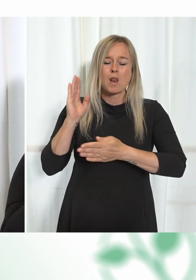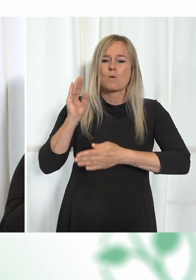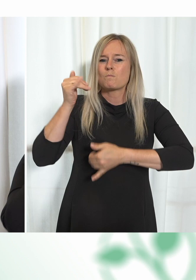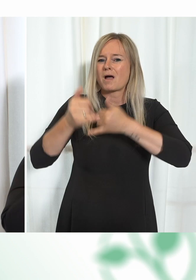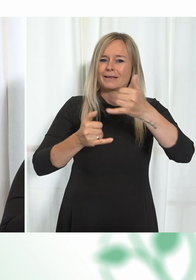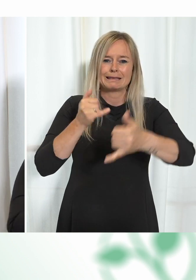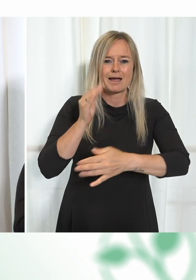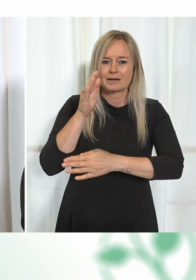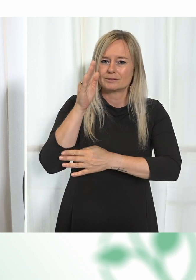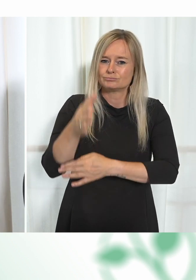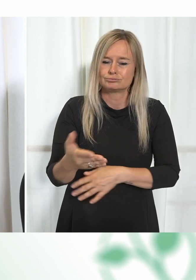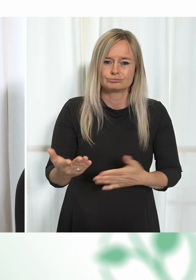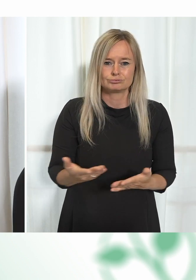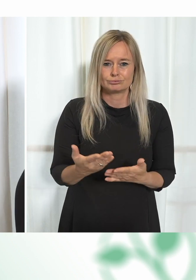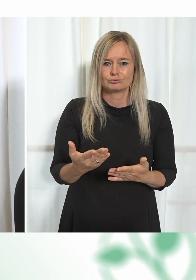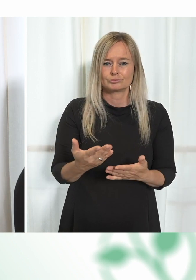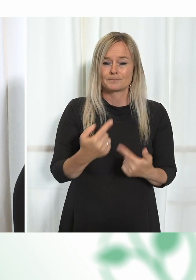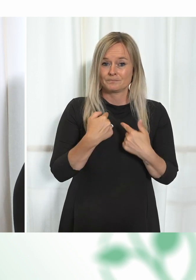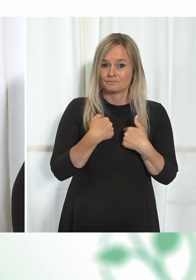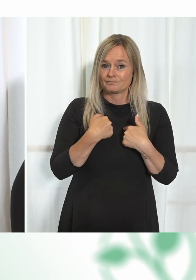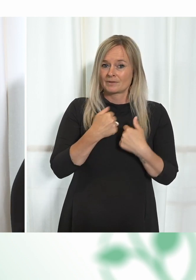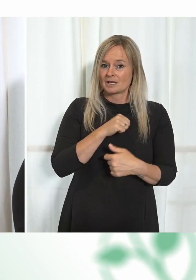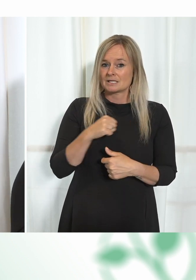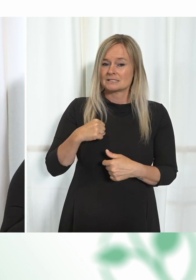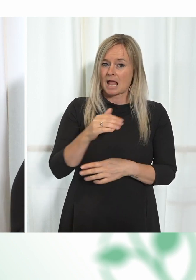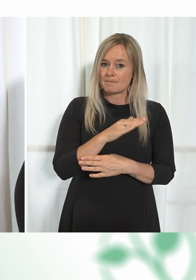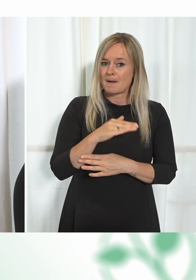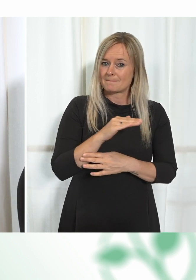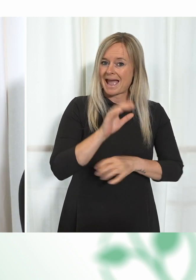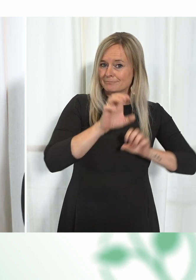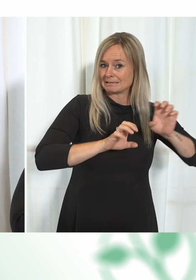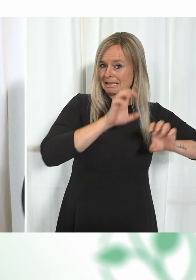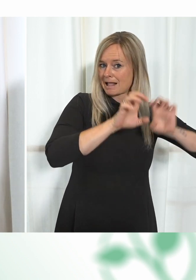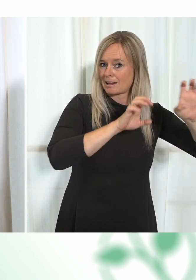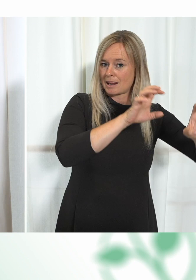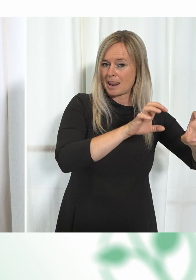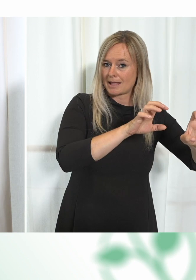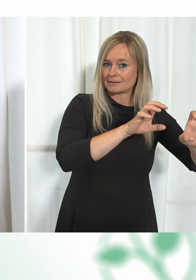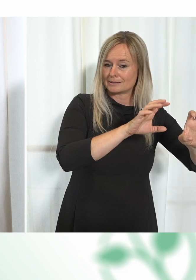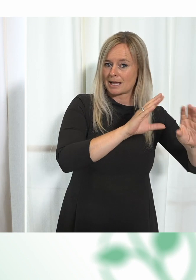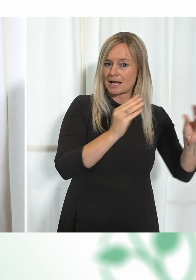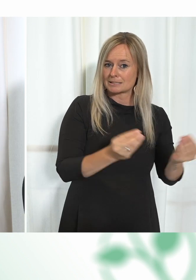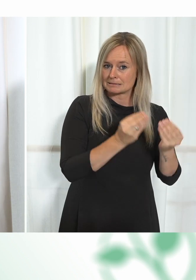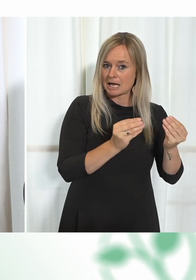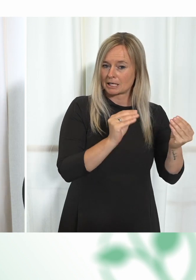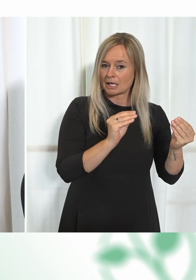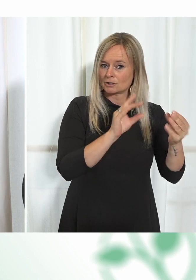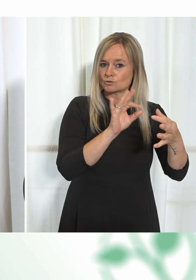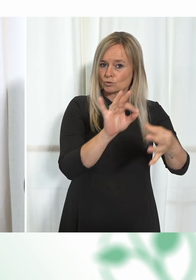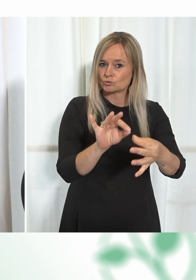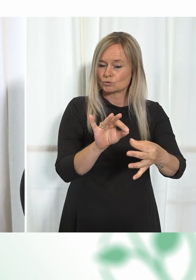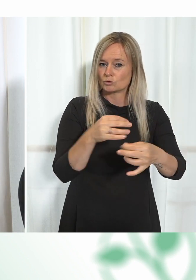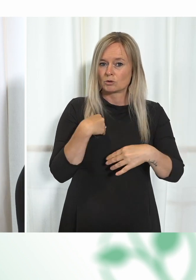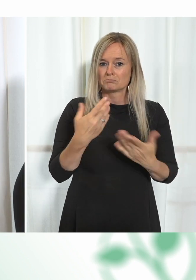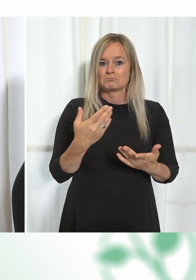Und ich komme aus einem Bereich, wo man mit Kletterzeug zum Tun hat. Und da haben wir geglaubt, wir hängen den Peter einfach